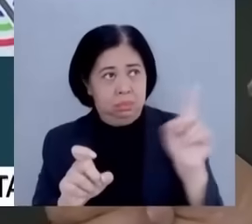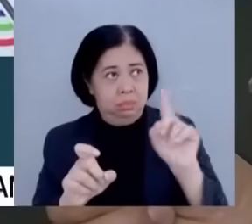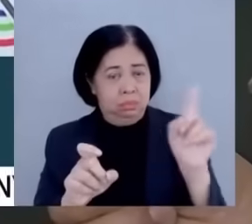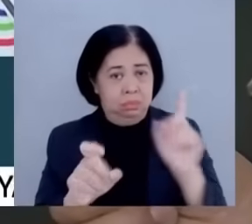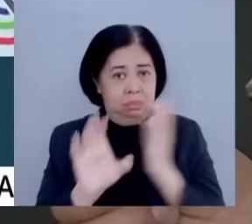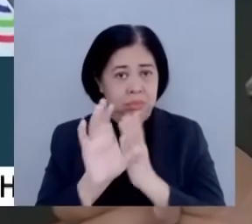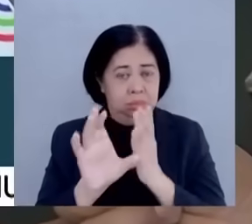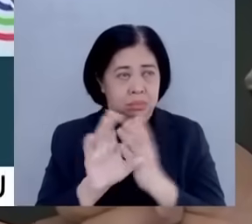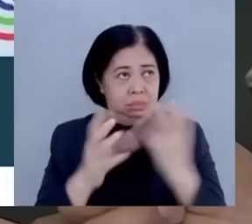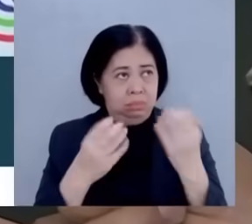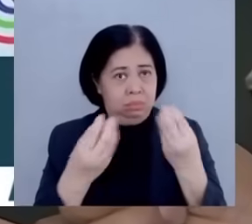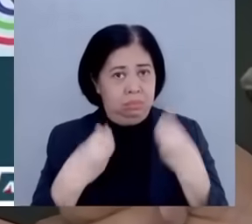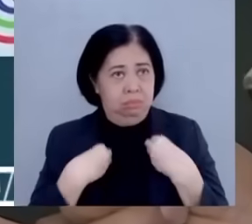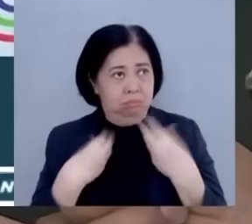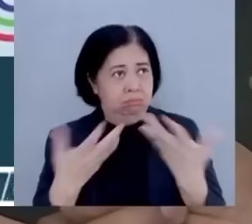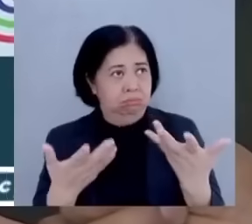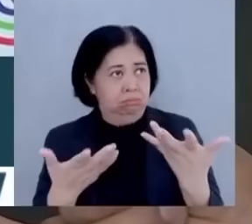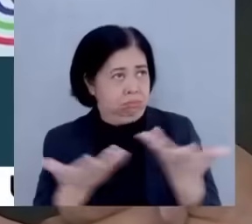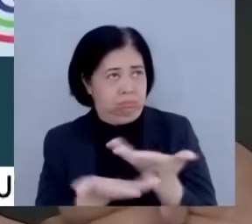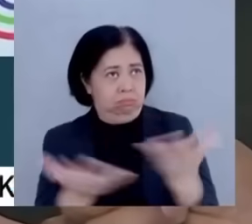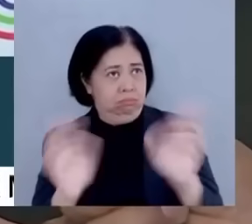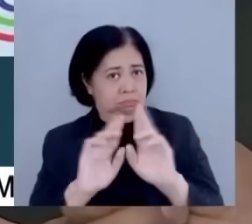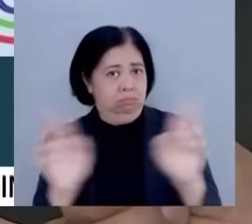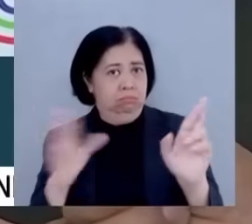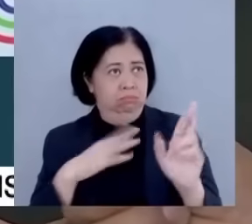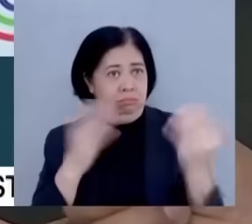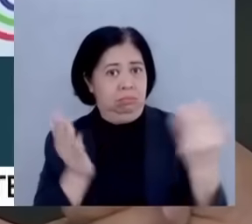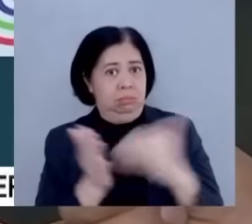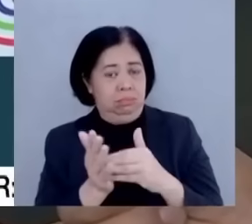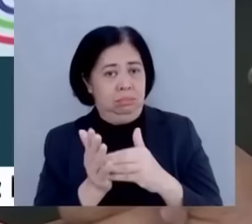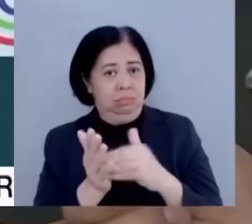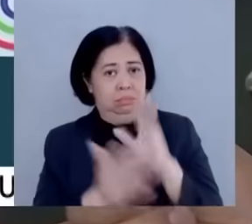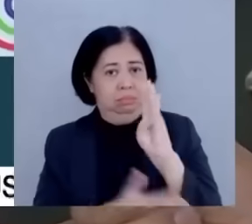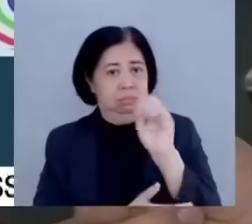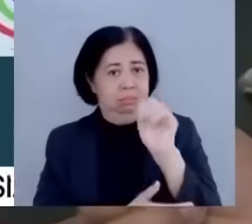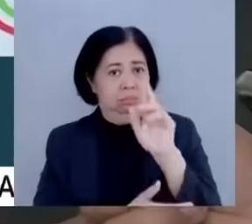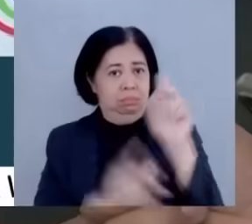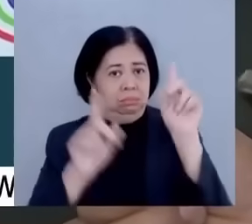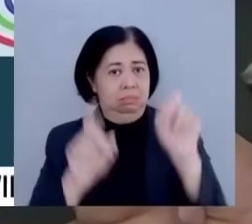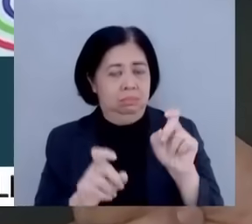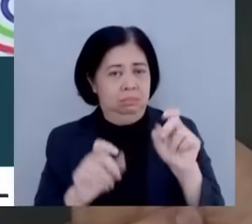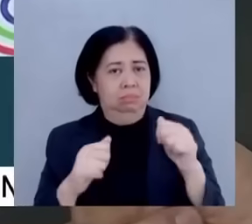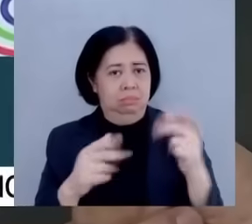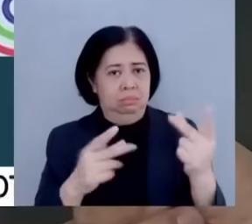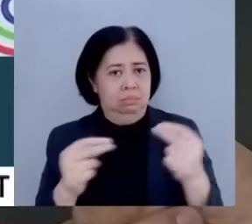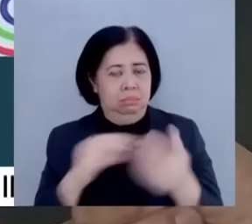test na gusto niyo i-take ko. Gusto niyo ulitin ko yung bar exams. Lahat yan, gagawin ko.